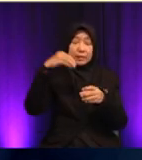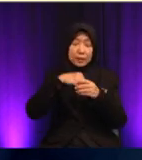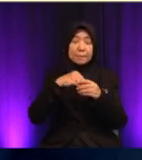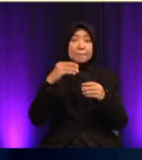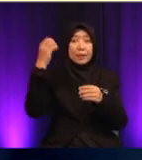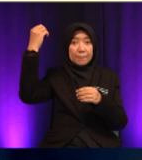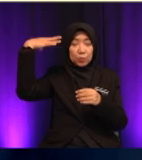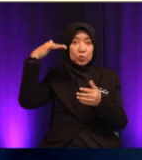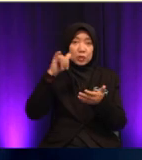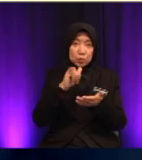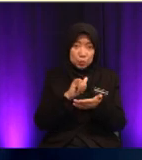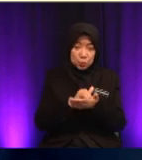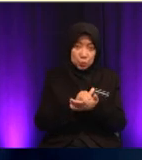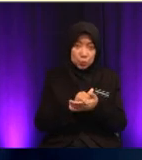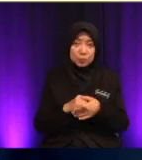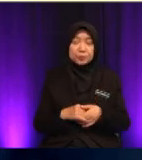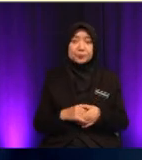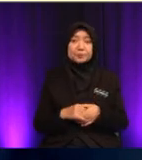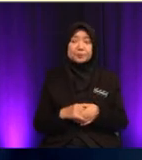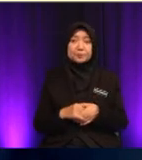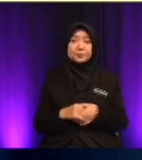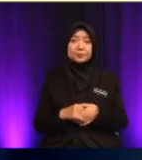menggunakan cahaya benda Vlog ini melalui